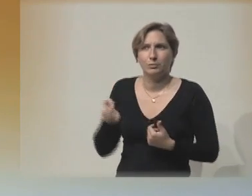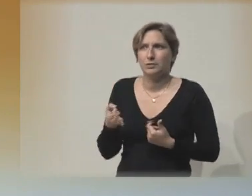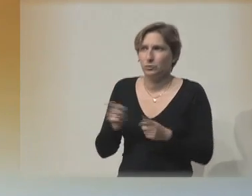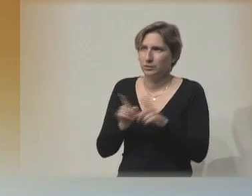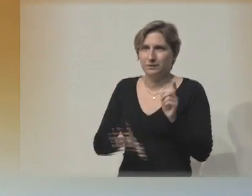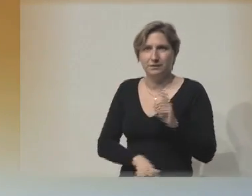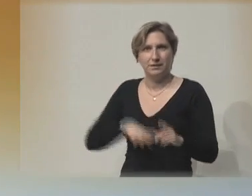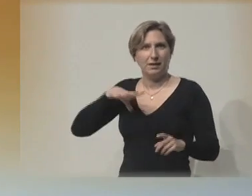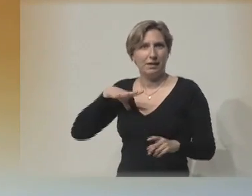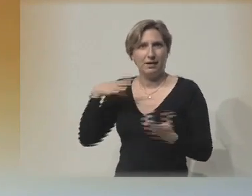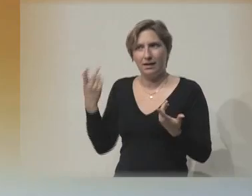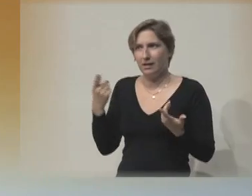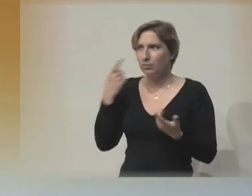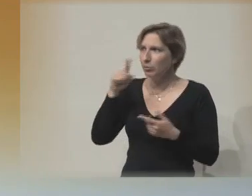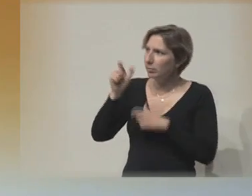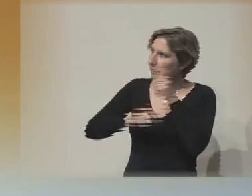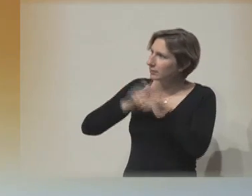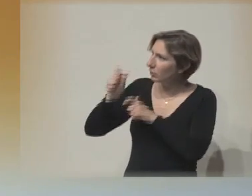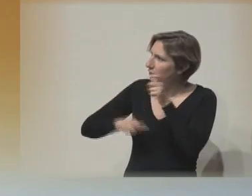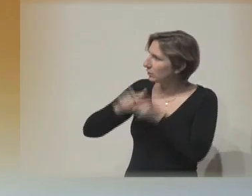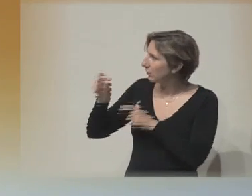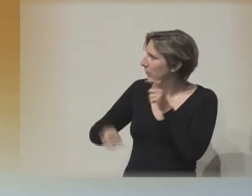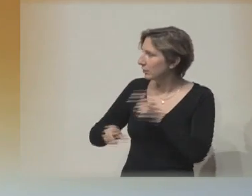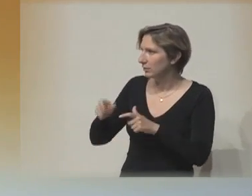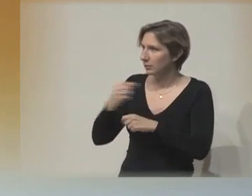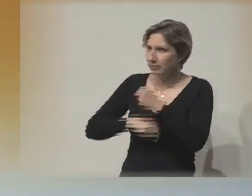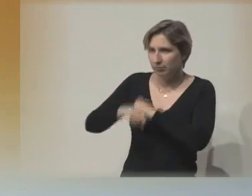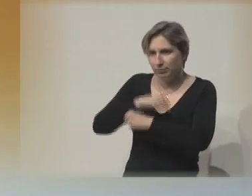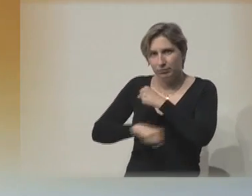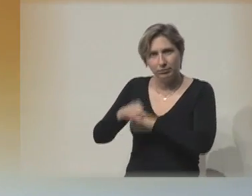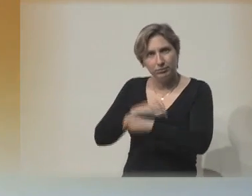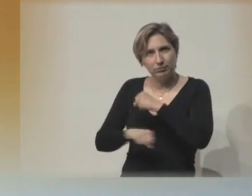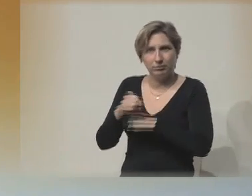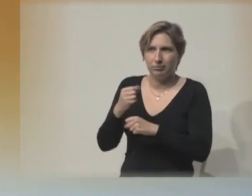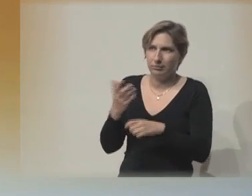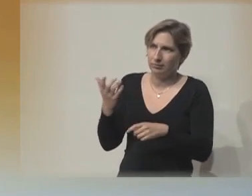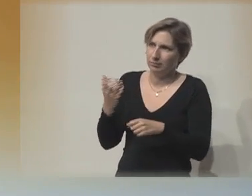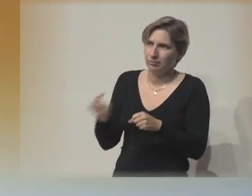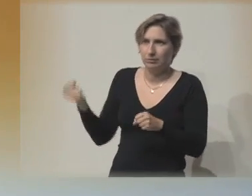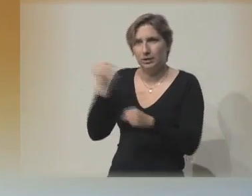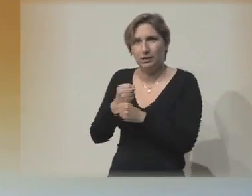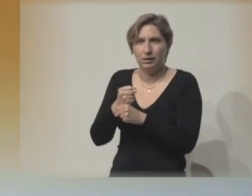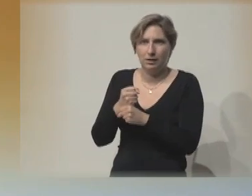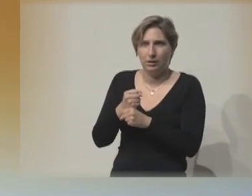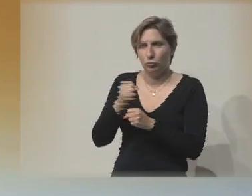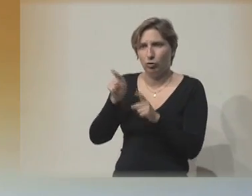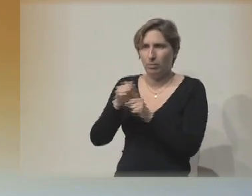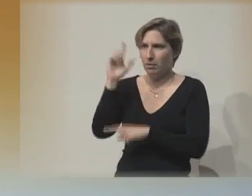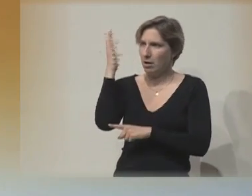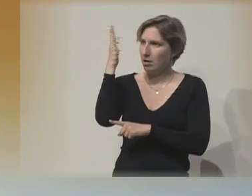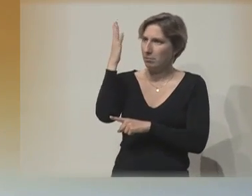de fierté pour ceux qui ont pris la responsabilité de faire naître sur le tronc d'un